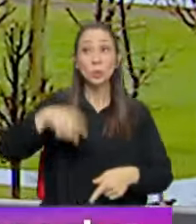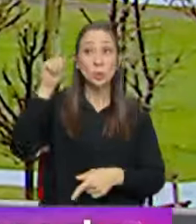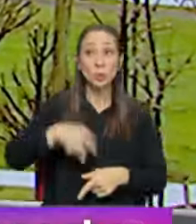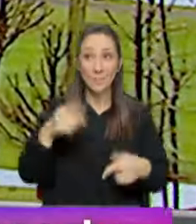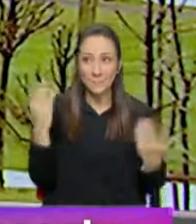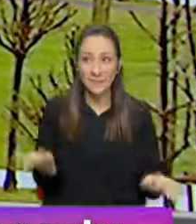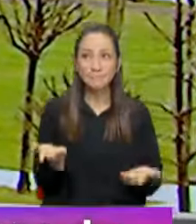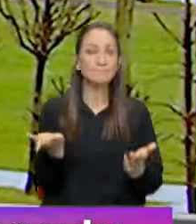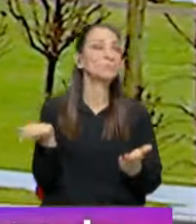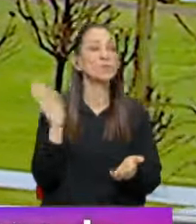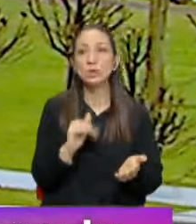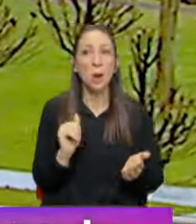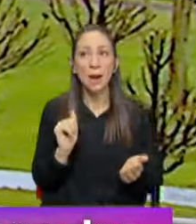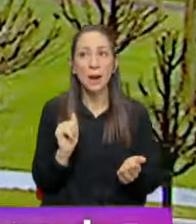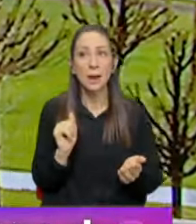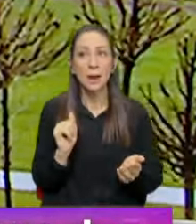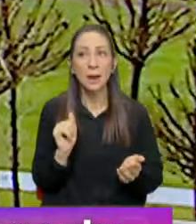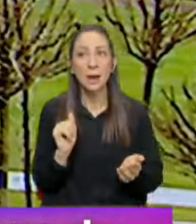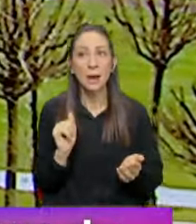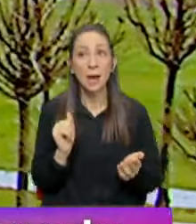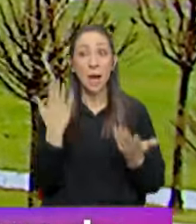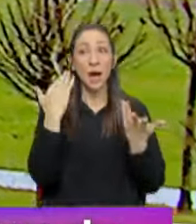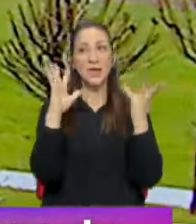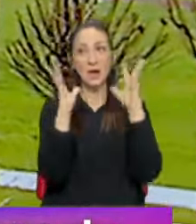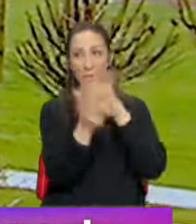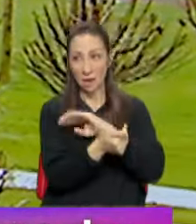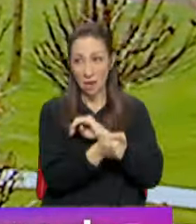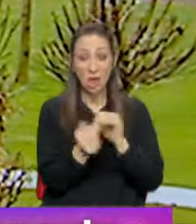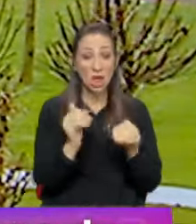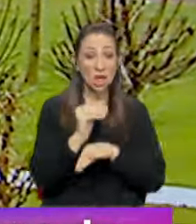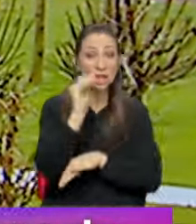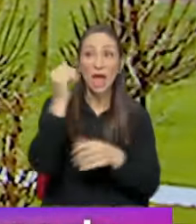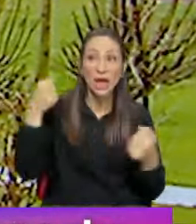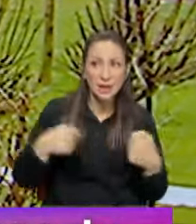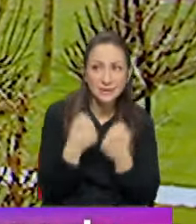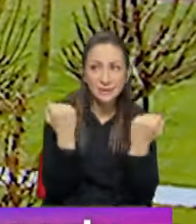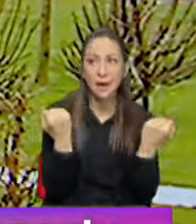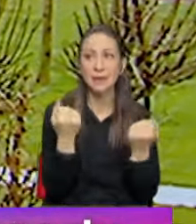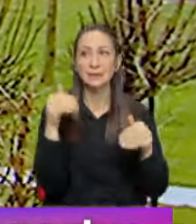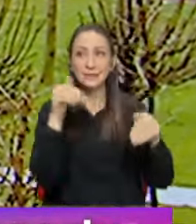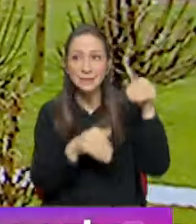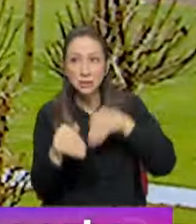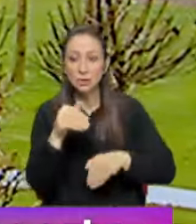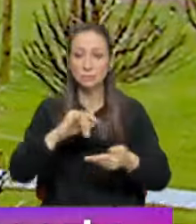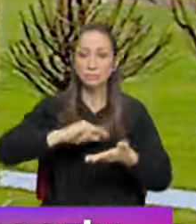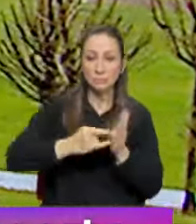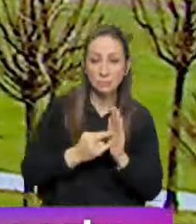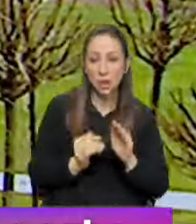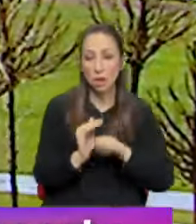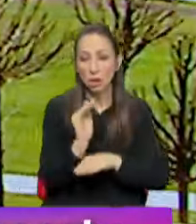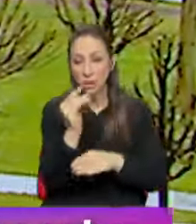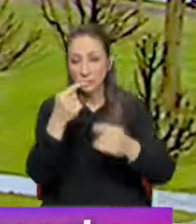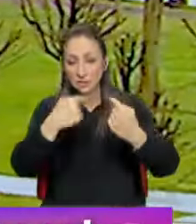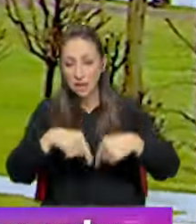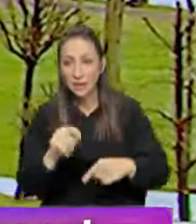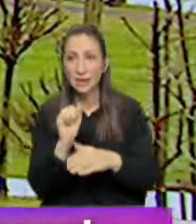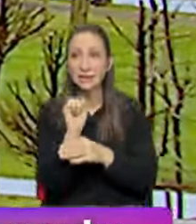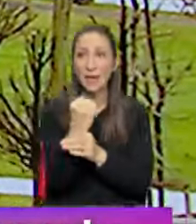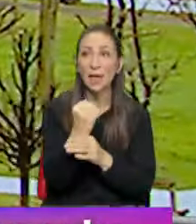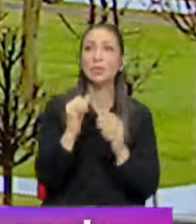gündemi, sonra işte hava durumu, yaşanan kazalar, seçim, geçim, yaşam, çevre, sanat,